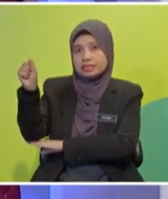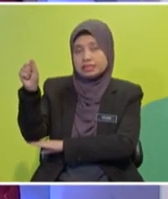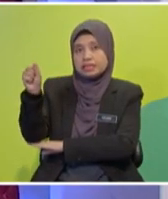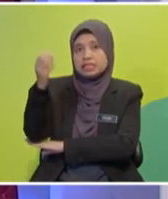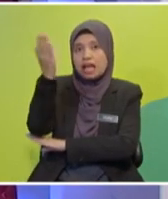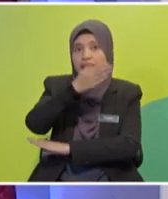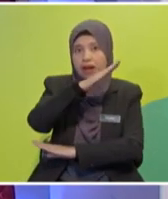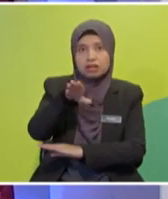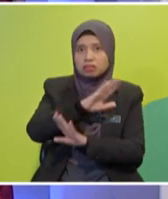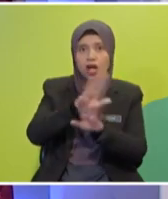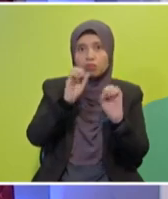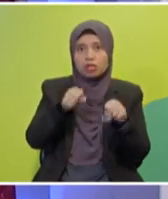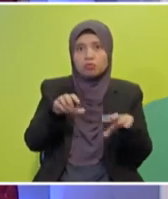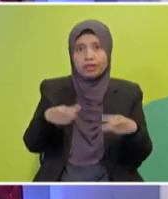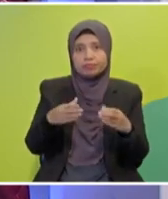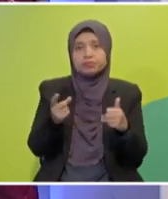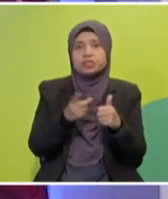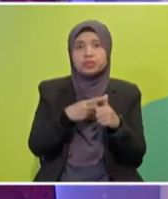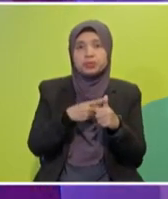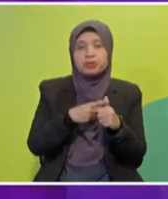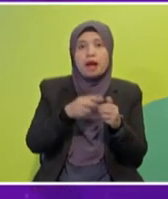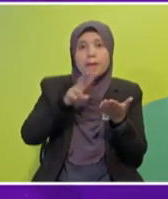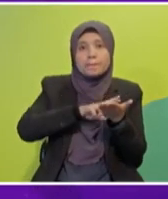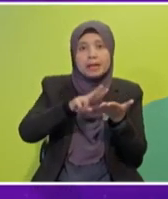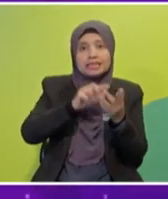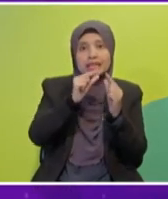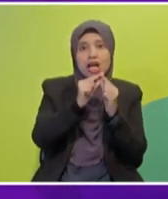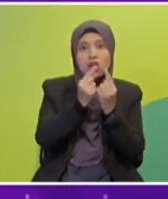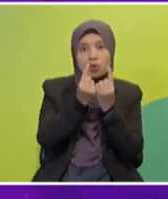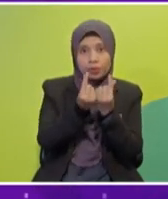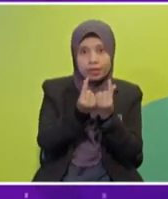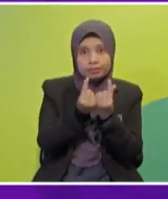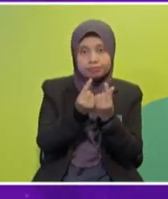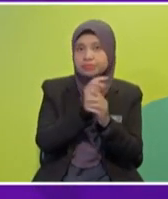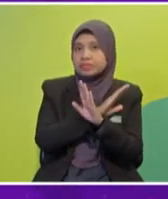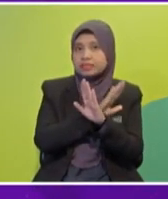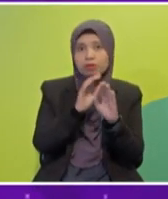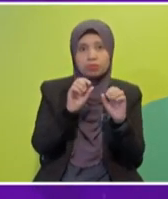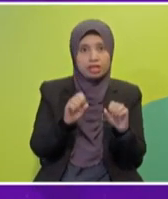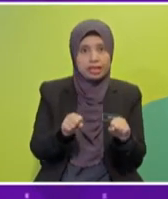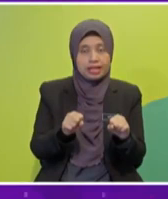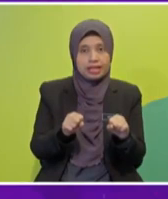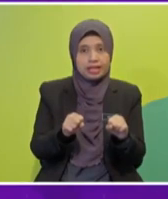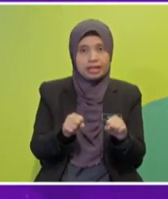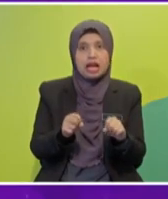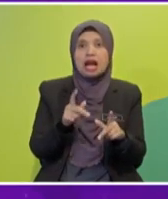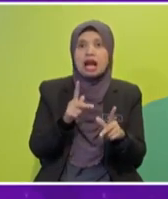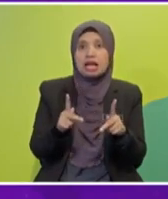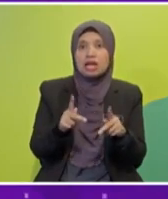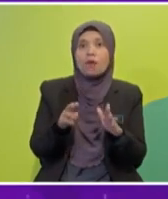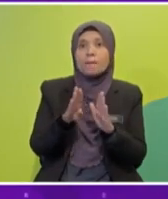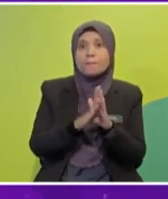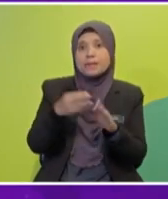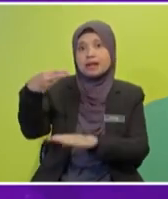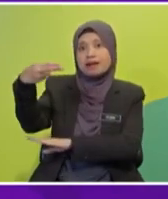berhadas besar. Okey, yang pertama membaca Al-Quran. Macam mana Abang Aiman kita baca tadi, kalau tak ada berhadas besar tak